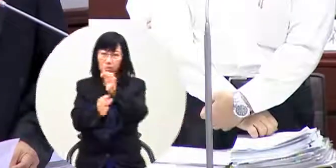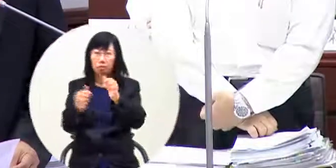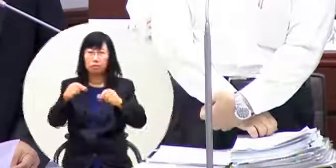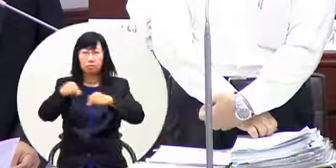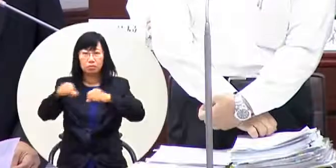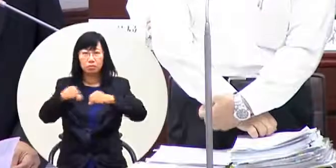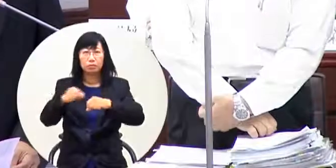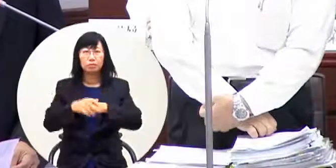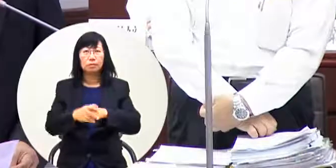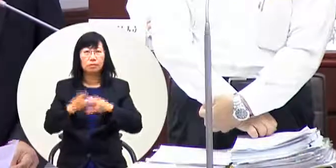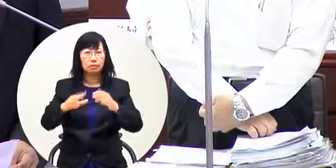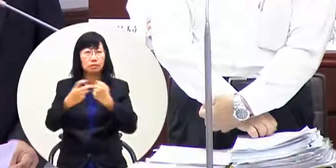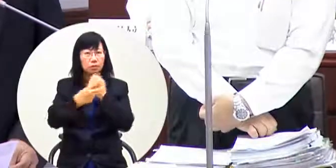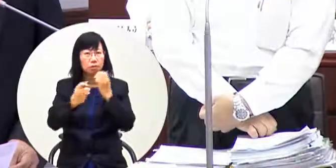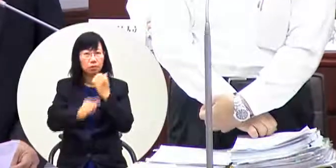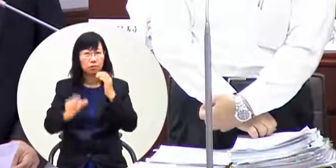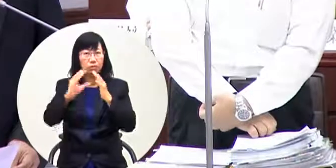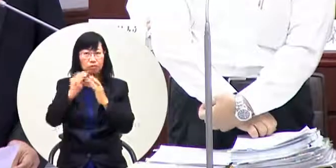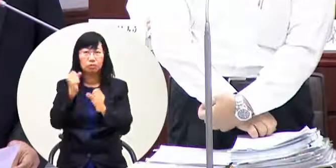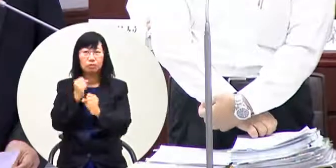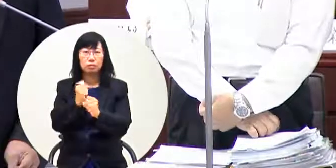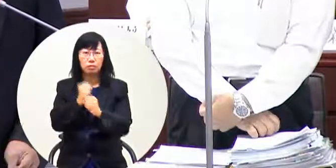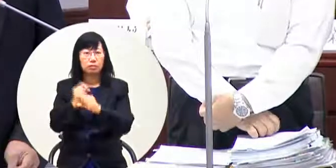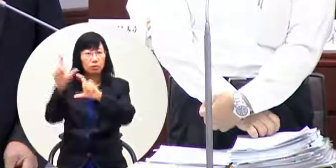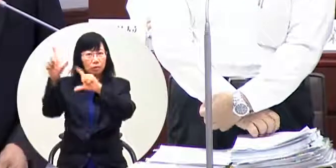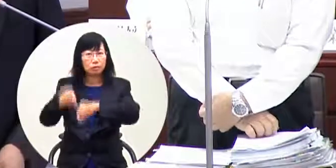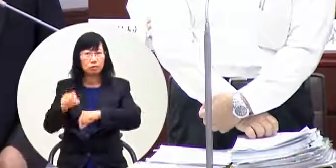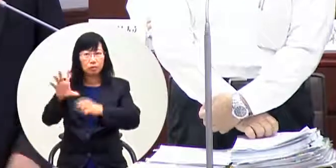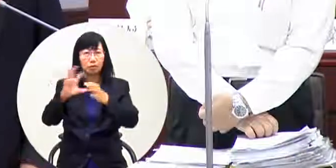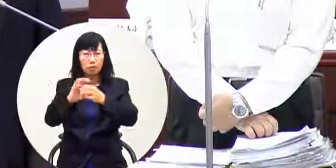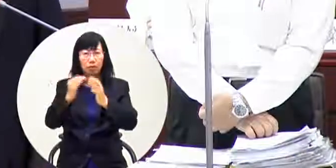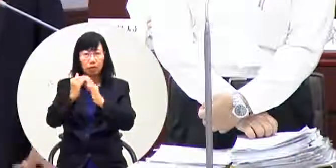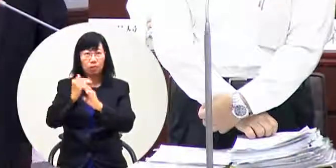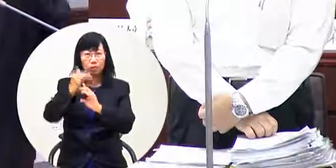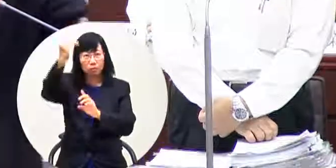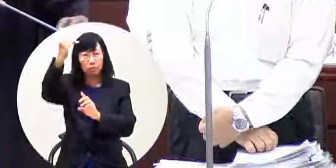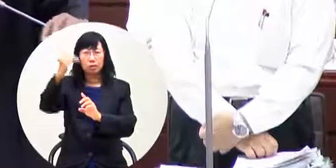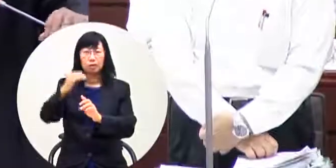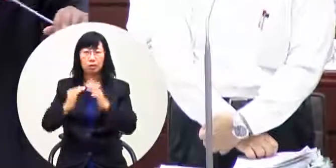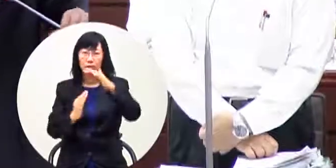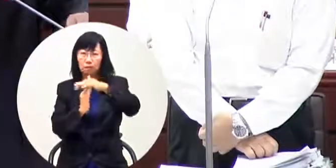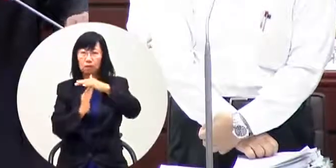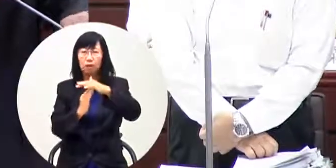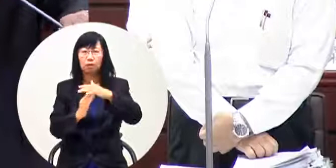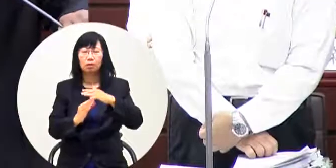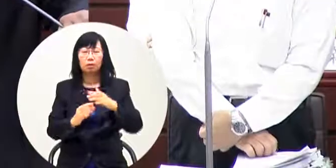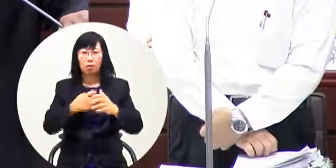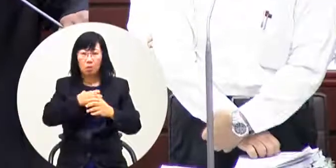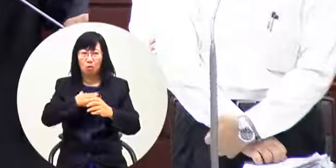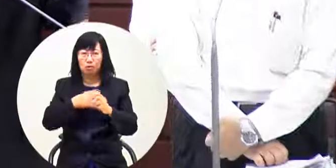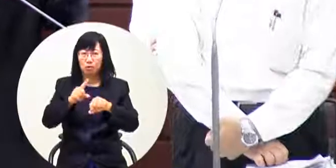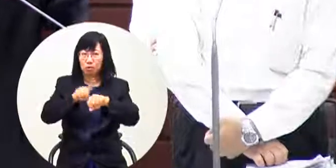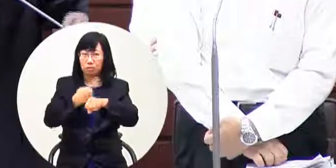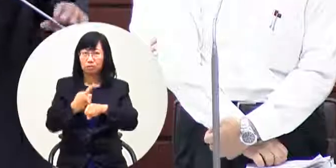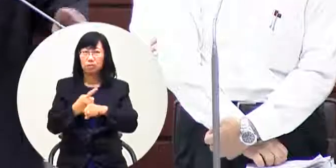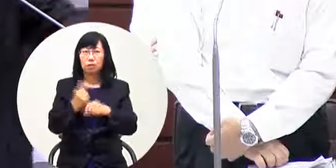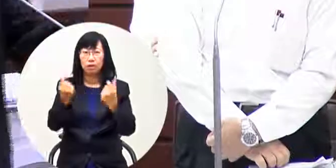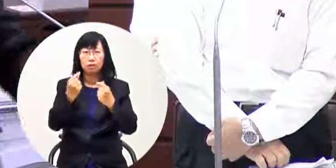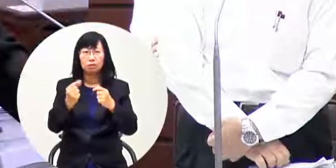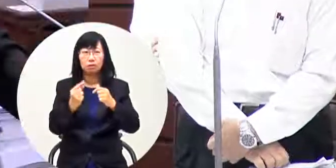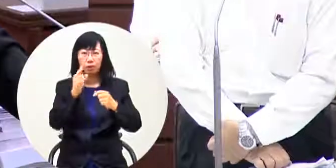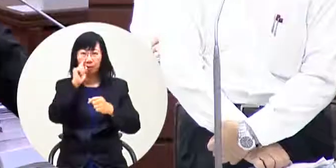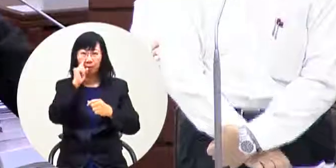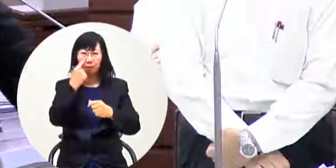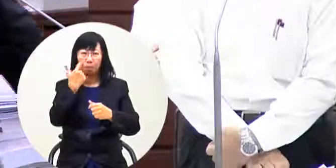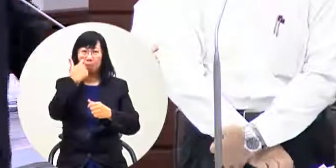是依据我们最高的危险的一个最具有危险性的或是最显著的部分去做介入，譬如说我们的